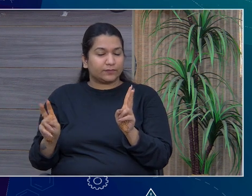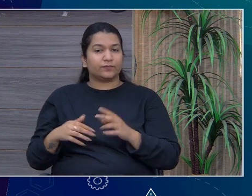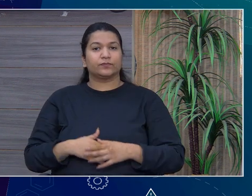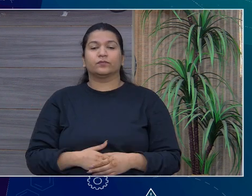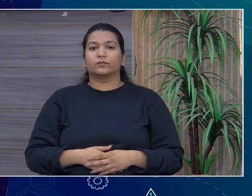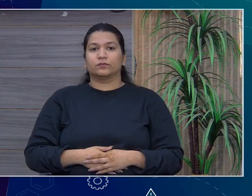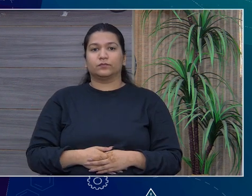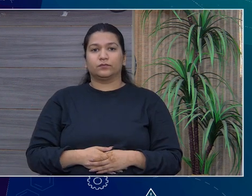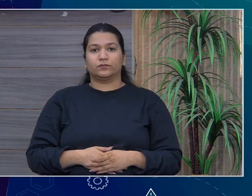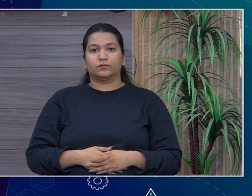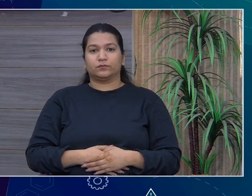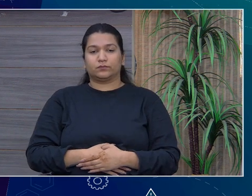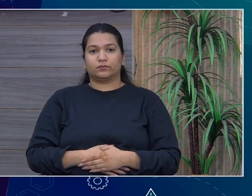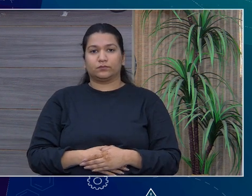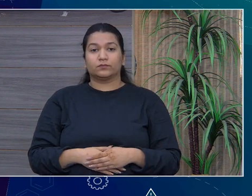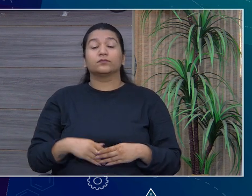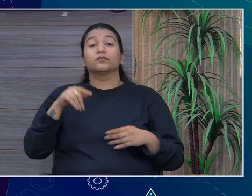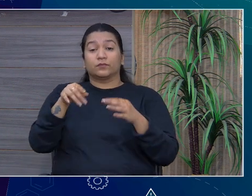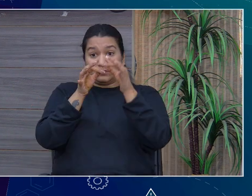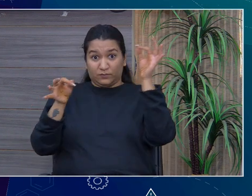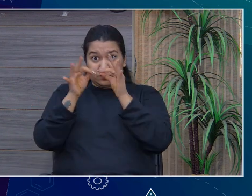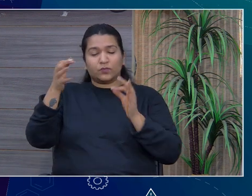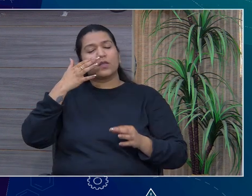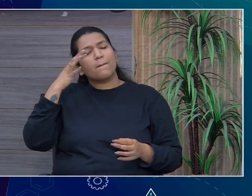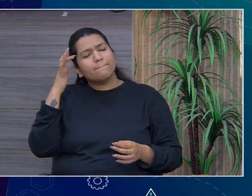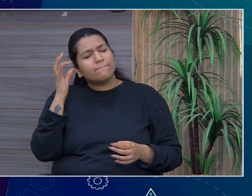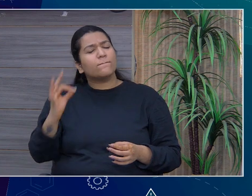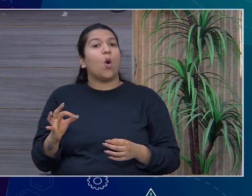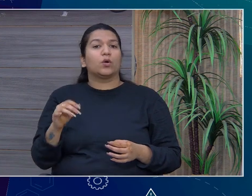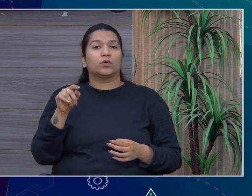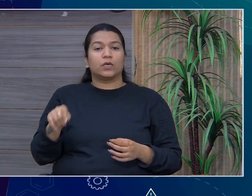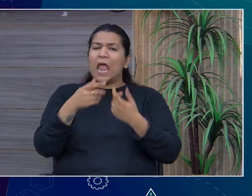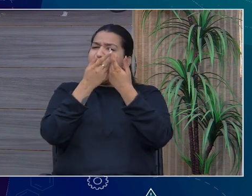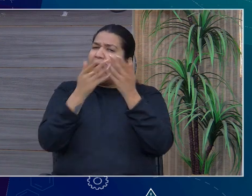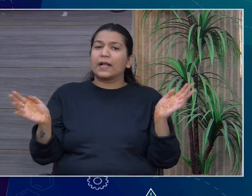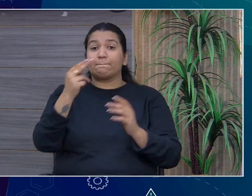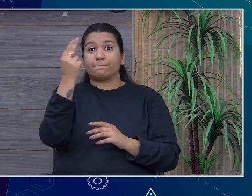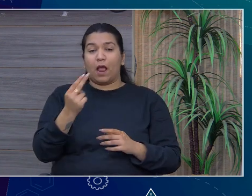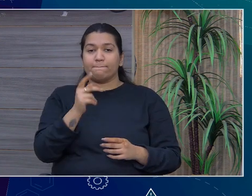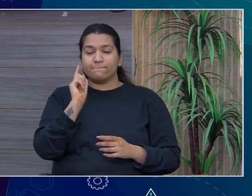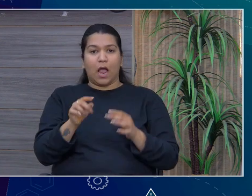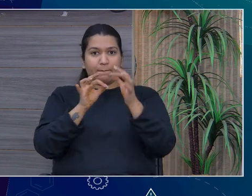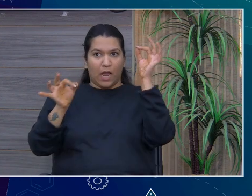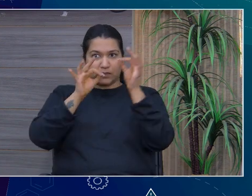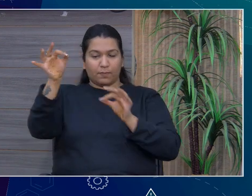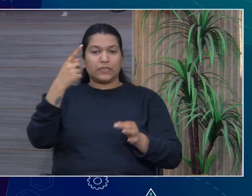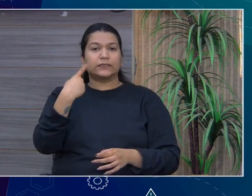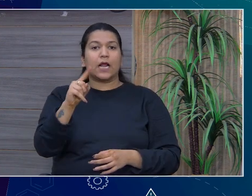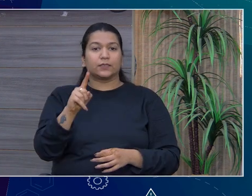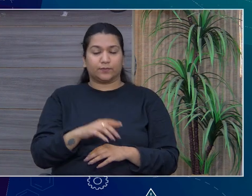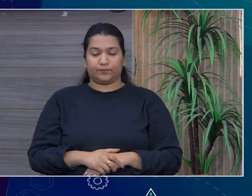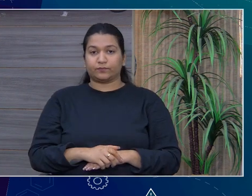ही ख़राब हो जाएगा। तो इसलिए मेजरमेंट एंड प्रपोर्शन इज़ वेरी इंपॉर्टेंट इन एनी पेंटिंग। अपार्ट फ्रॉम दैट हम बात करें